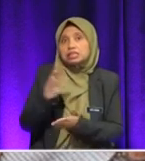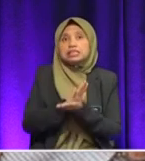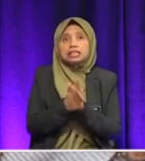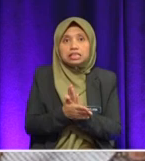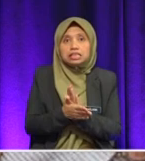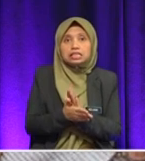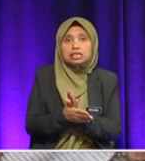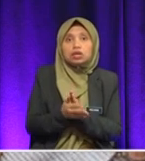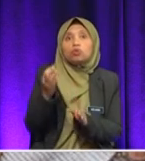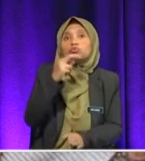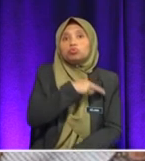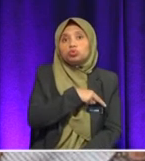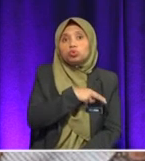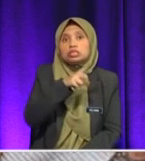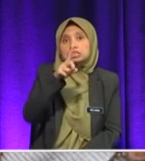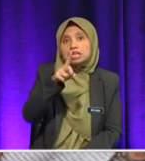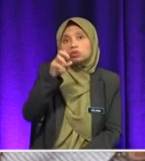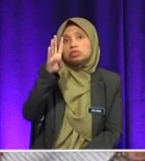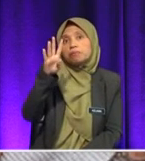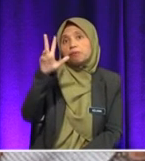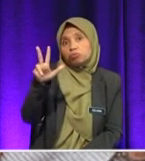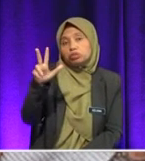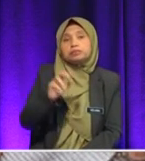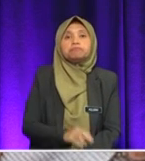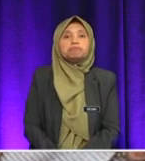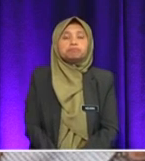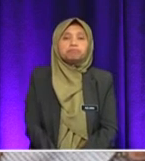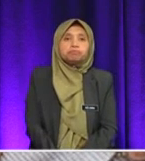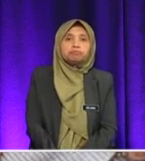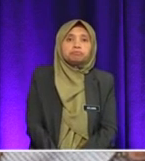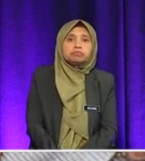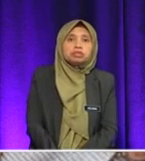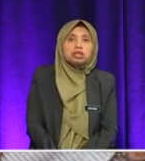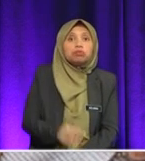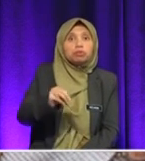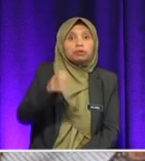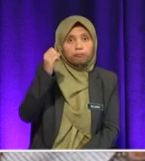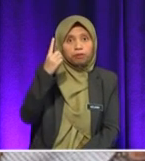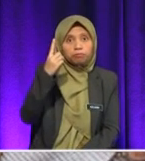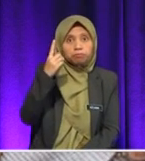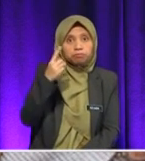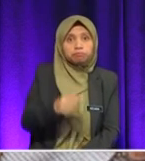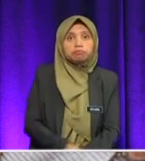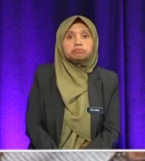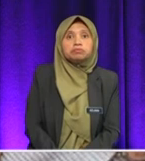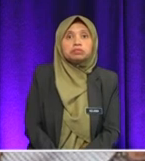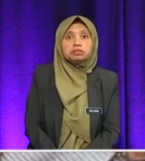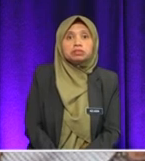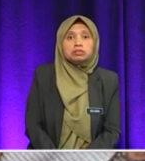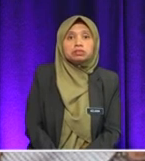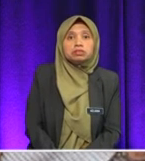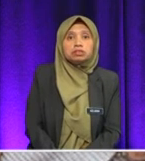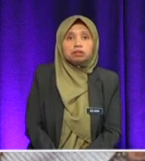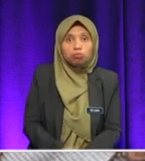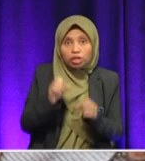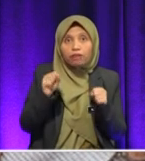dapat keuntungannya adalah 143 Oke murid-murid berfaham kesini Hai pakai